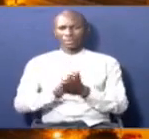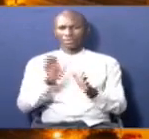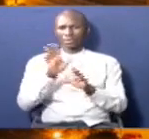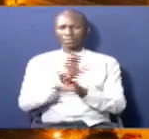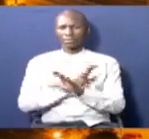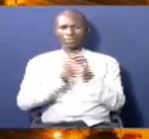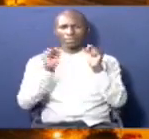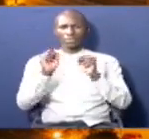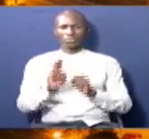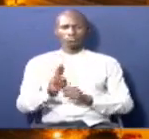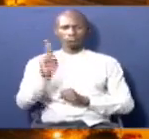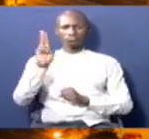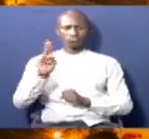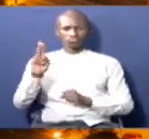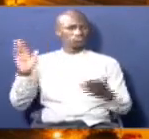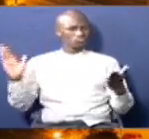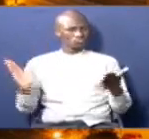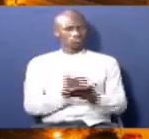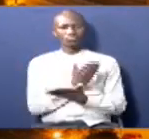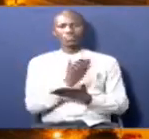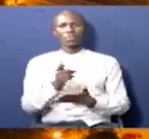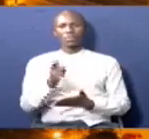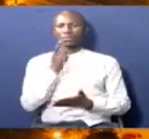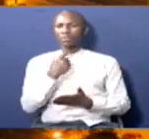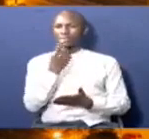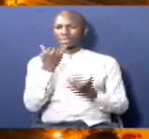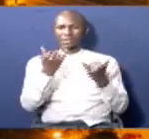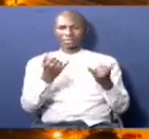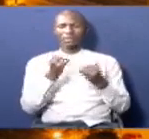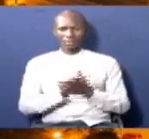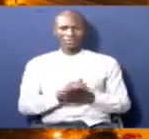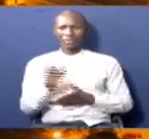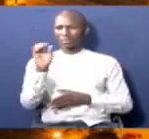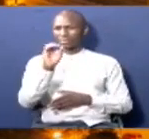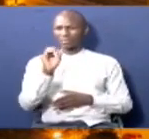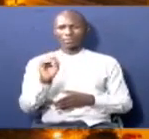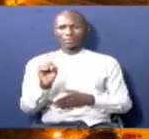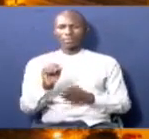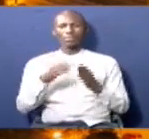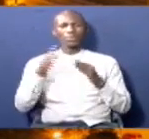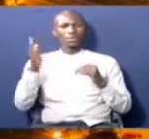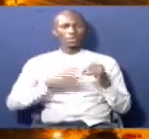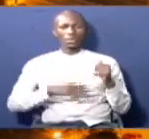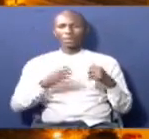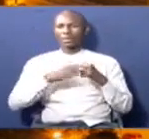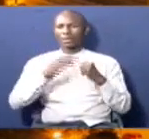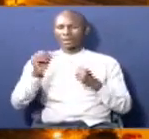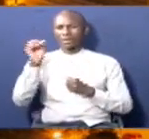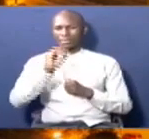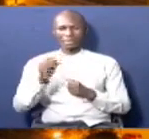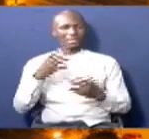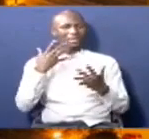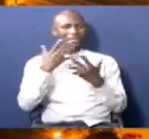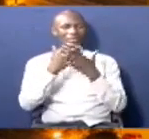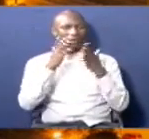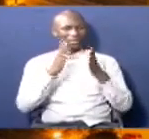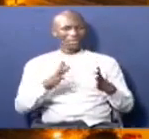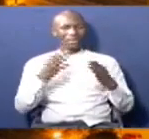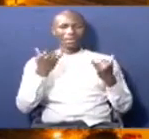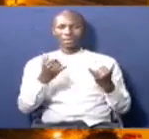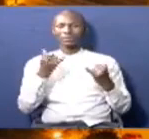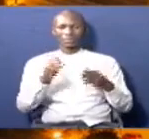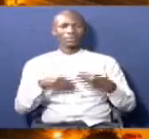President Aumia Mwiao o aiweta kana kuvikia Ooyu kilungu chambe wa miongo kenda cha Avungwa ni